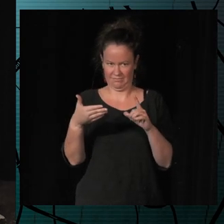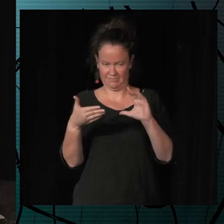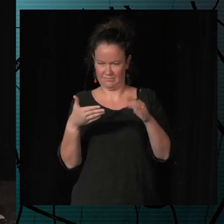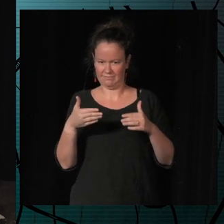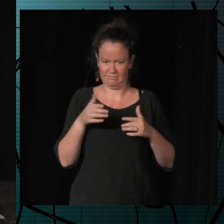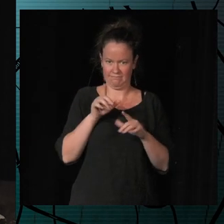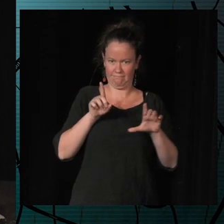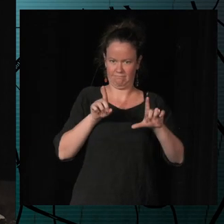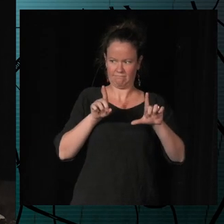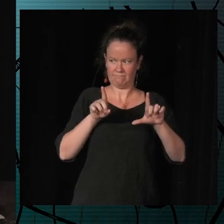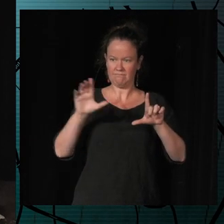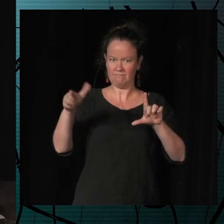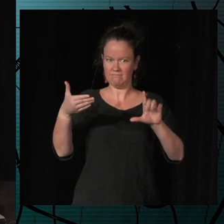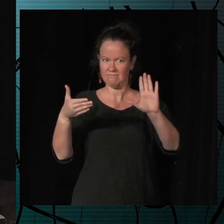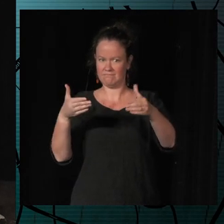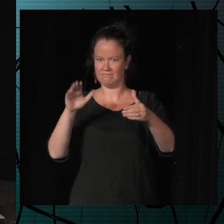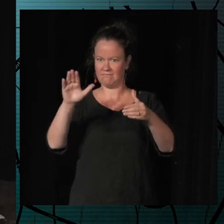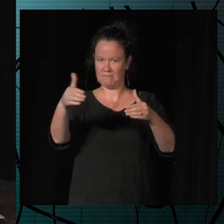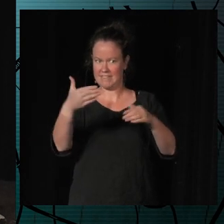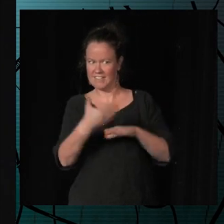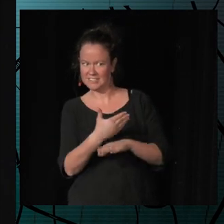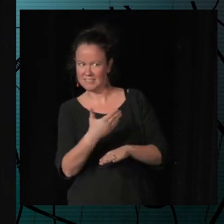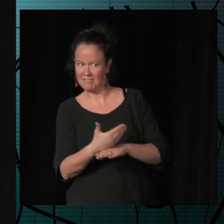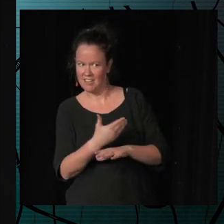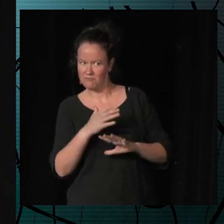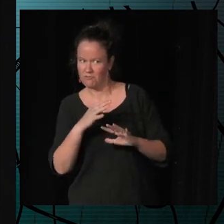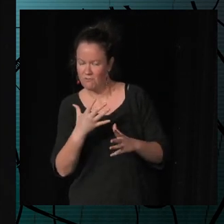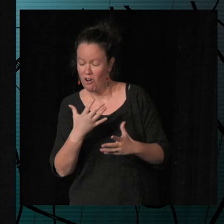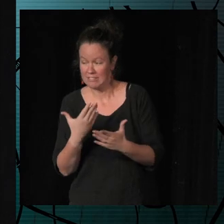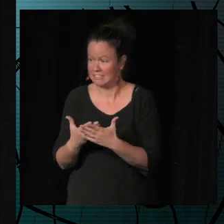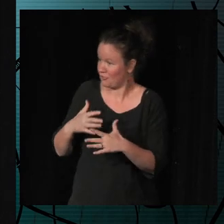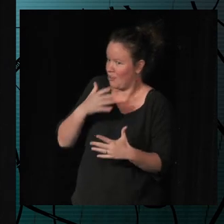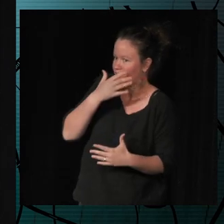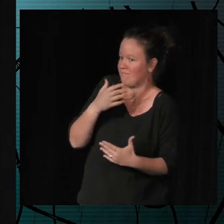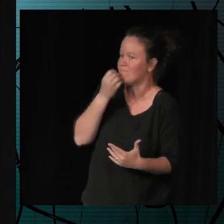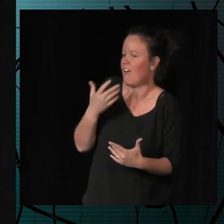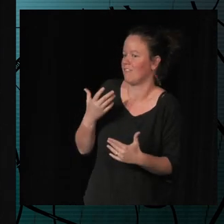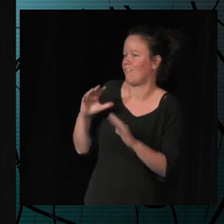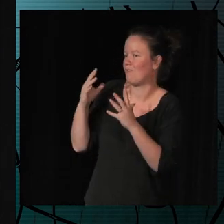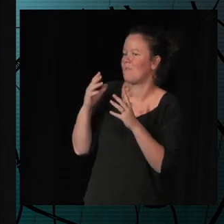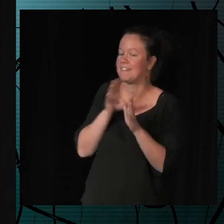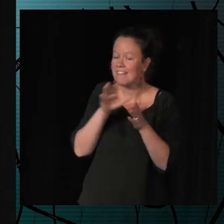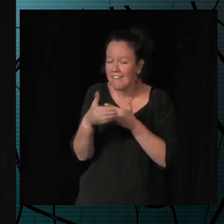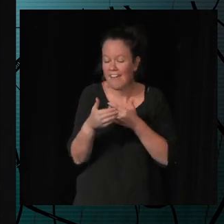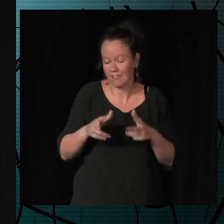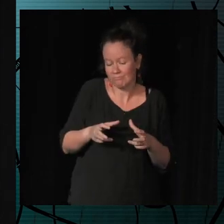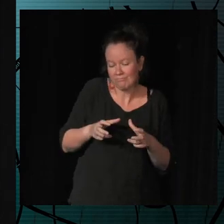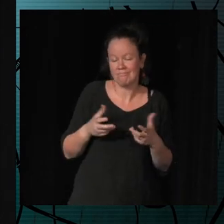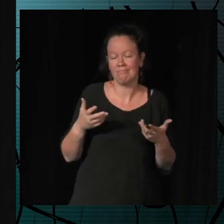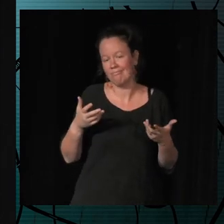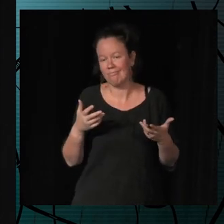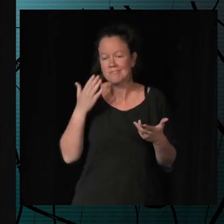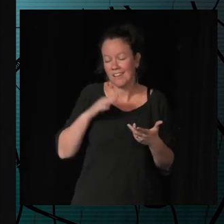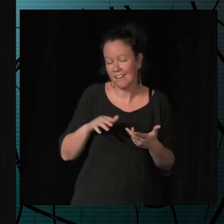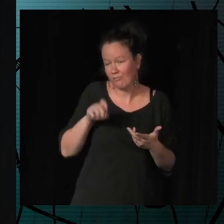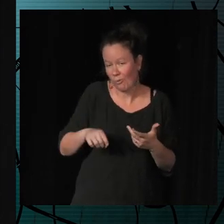qu'est-ce qu'il se passe à l'écran exactement c'est déjà c'est déjà une performance après malheureusement effectivement les les mécaniques ne sont peut-être pas forcément mais justement vous dites